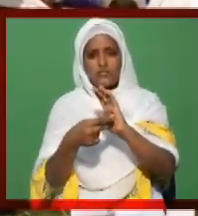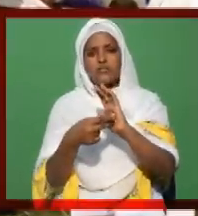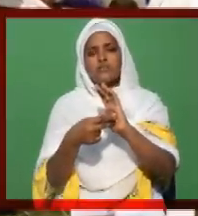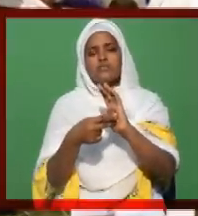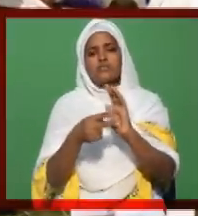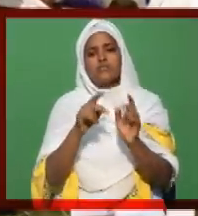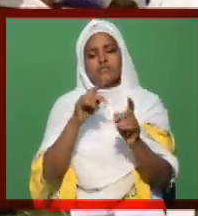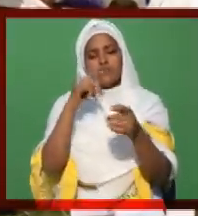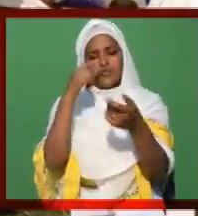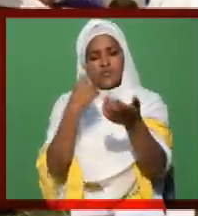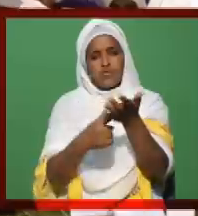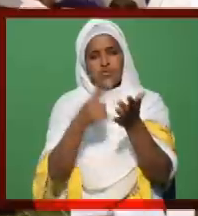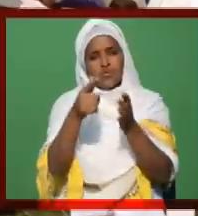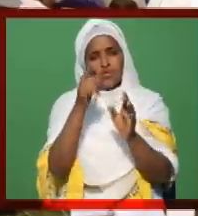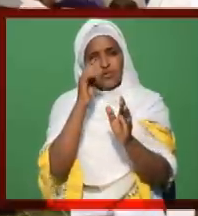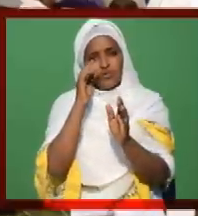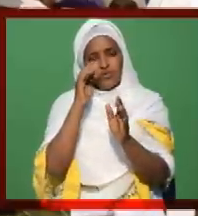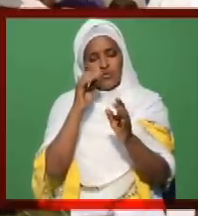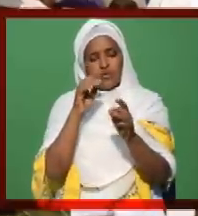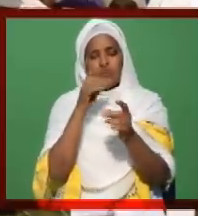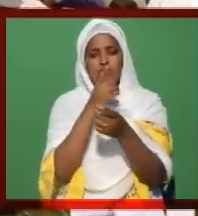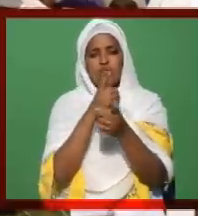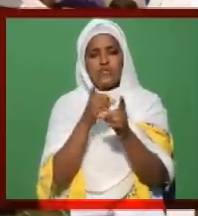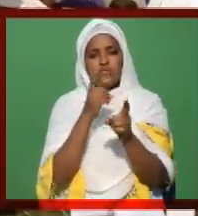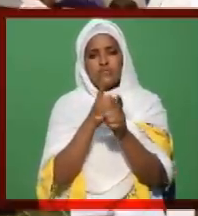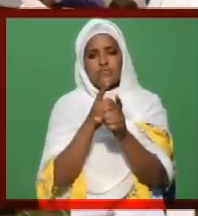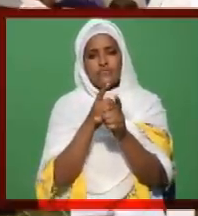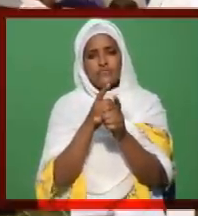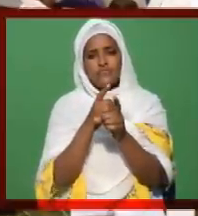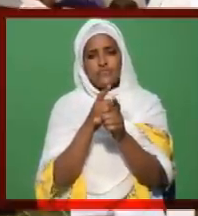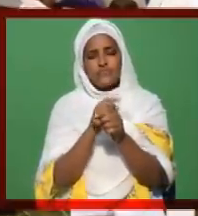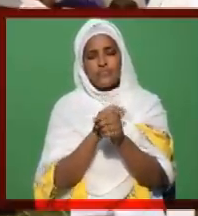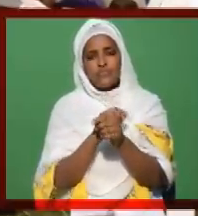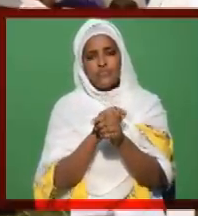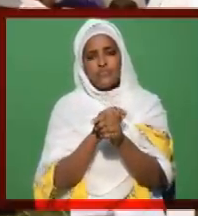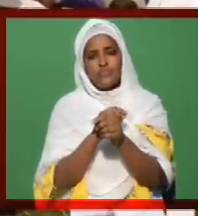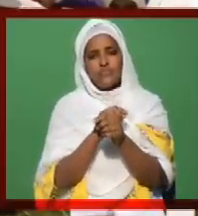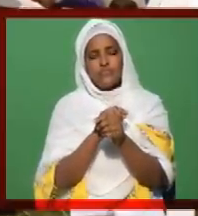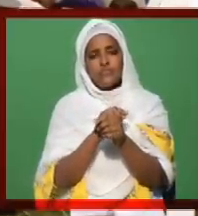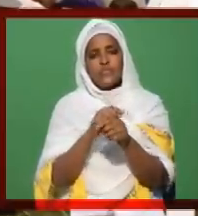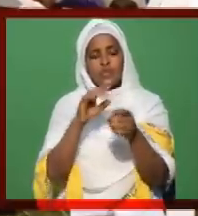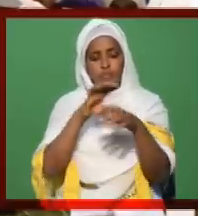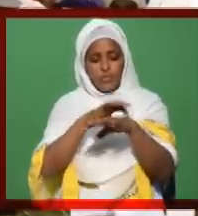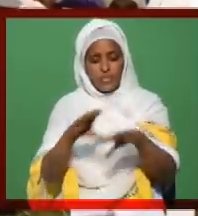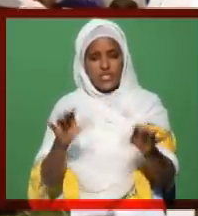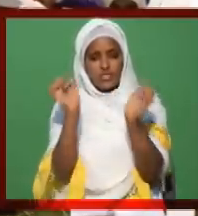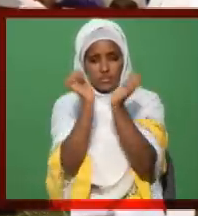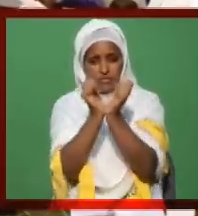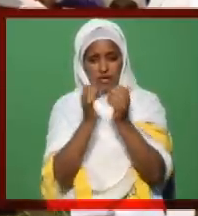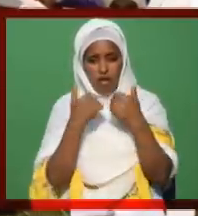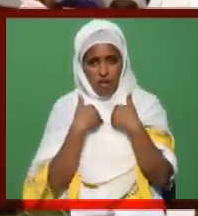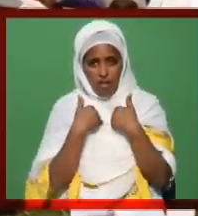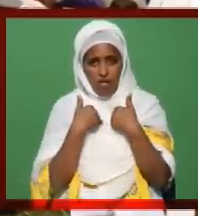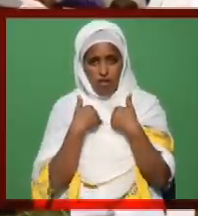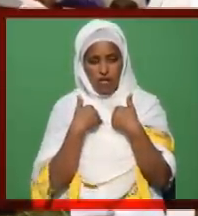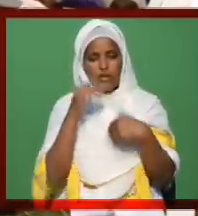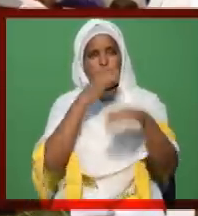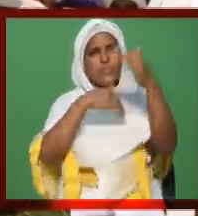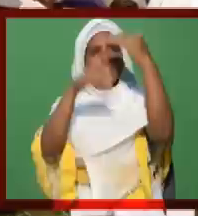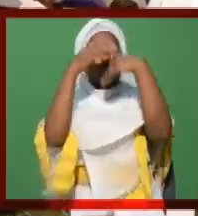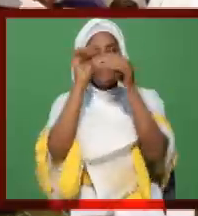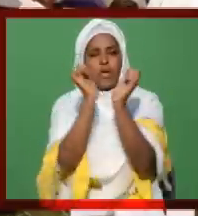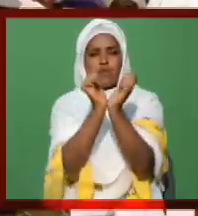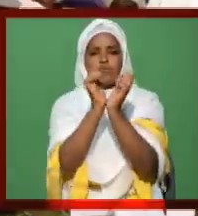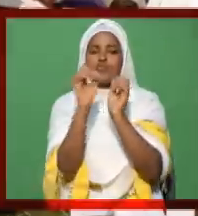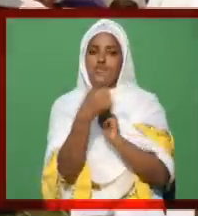በምድር ይከውን ሱረ በሰማያት ወዘፈታይክሙ በምድር ይከውን ፍትሐ በሰማያት፣ በምድር ያሰራችሁት በሰማይም